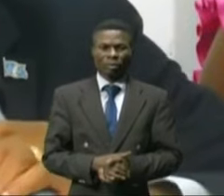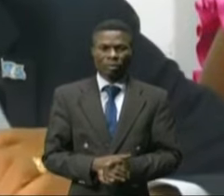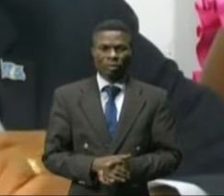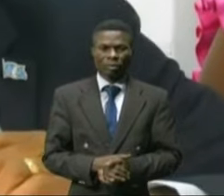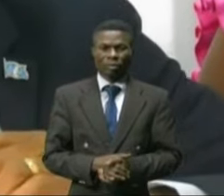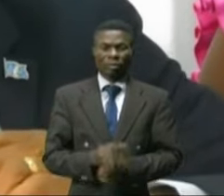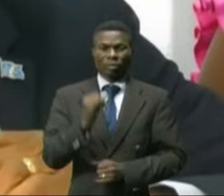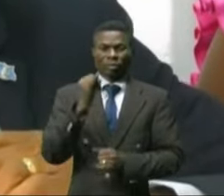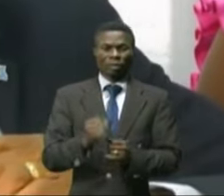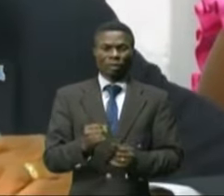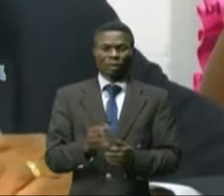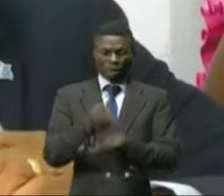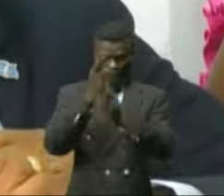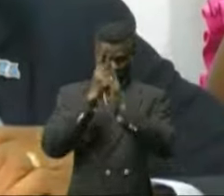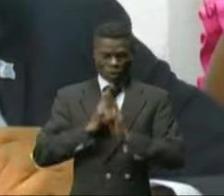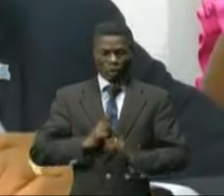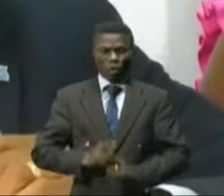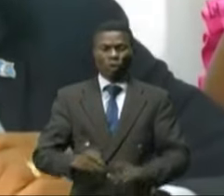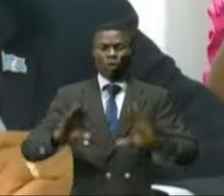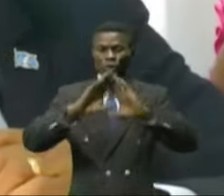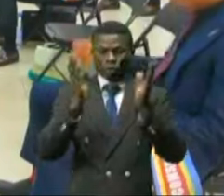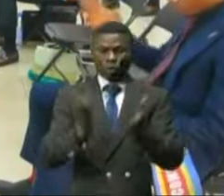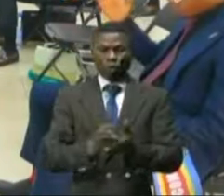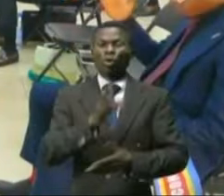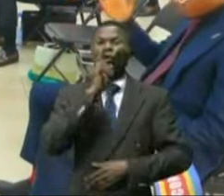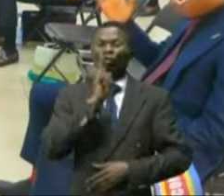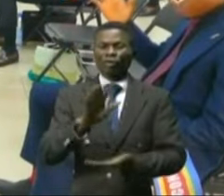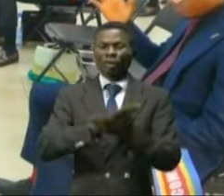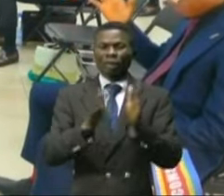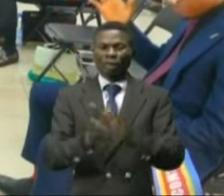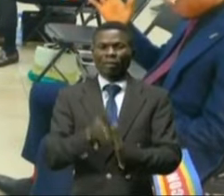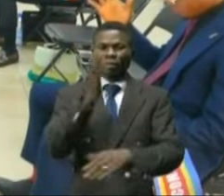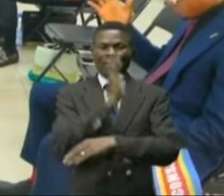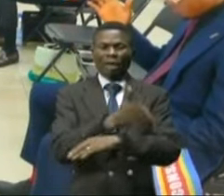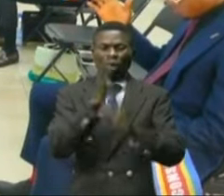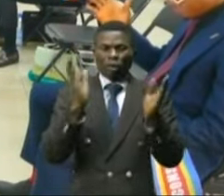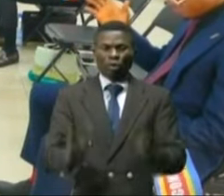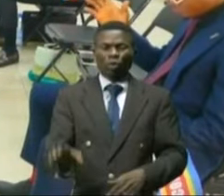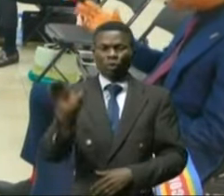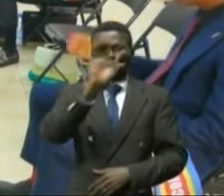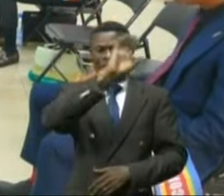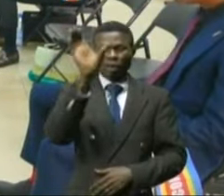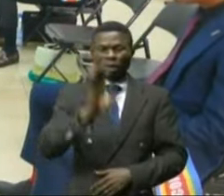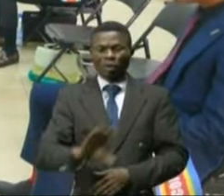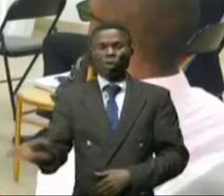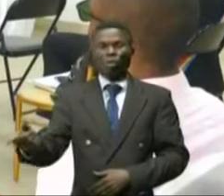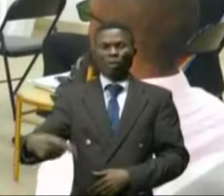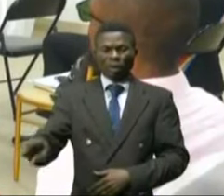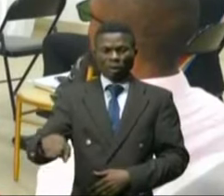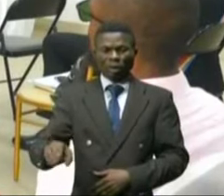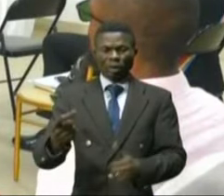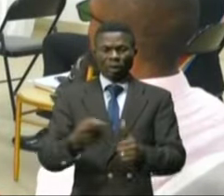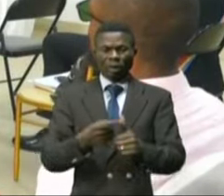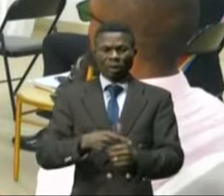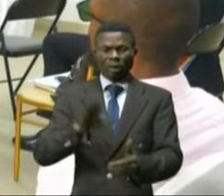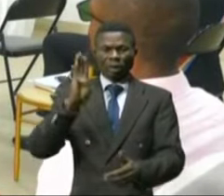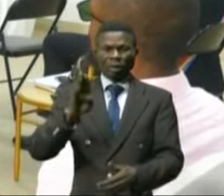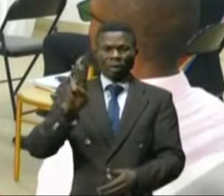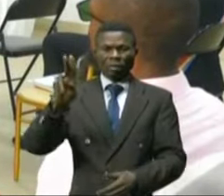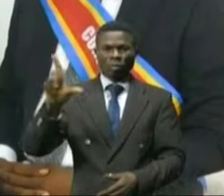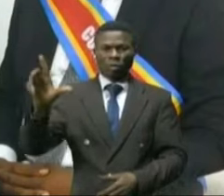C'est officiel, désormais, ils sont confirmés conseillers municipaux de la commune de la Gombe. Il s'agit de Boula